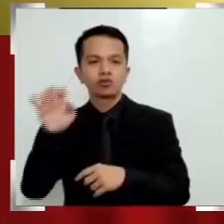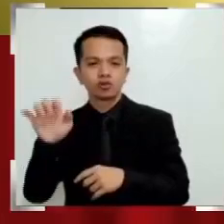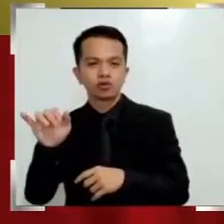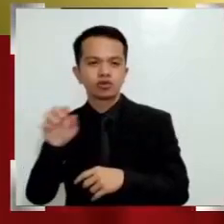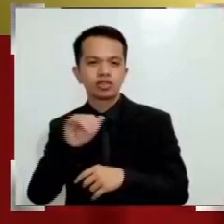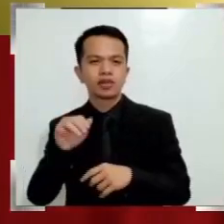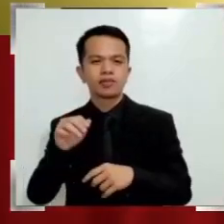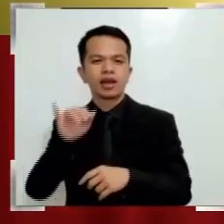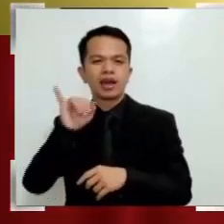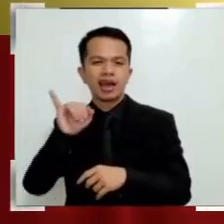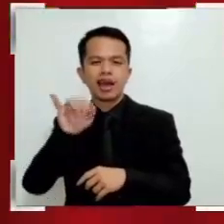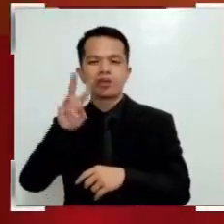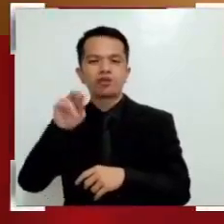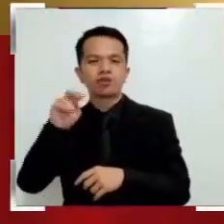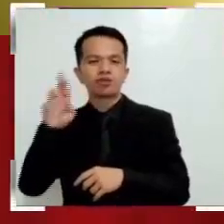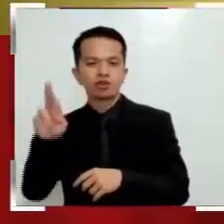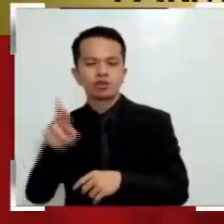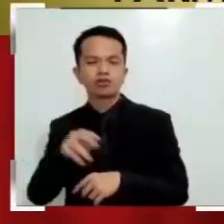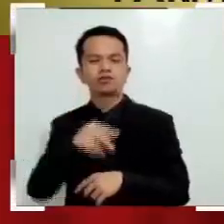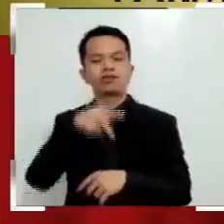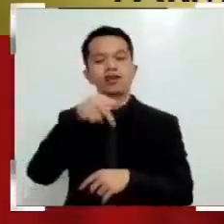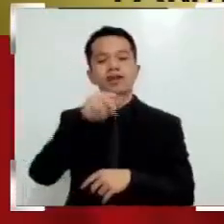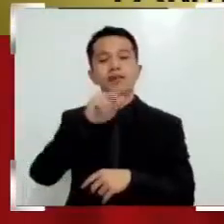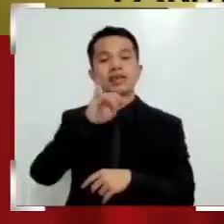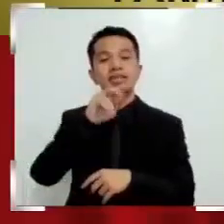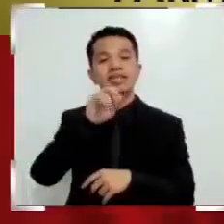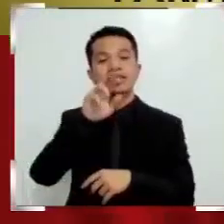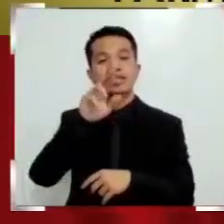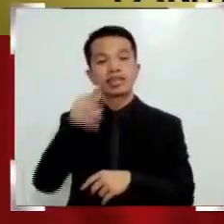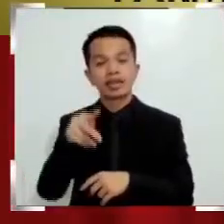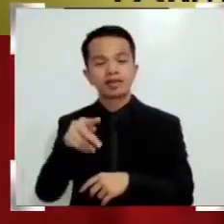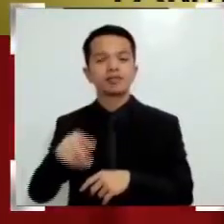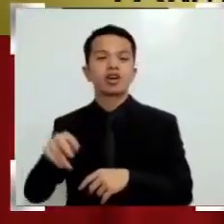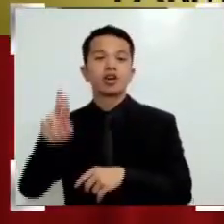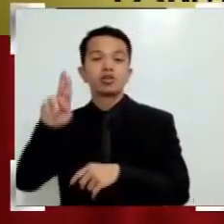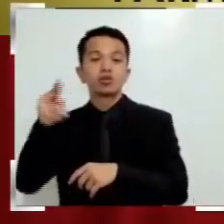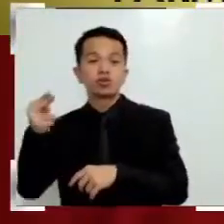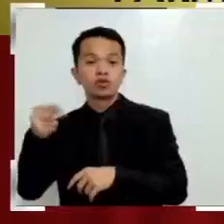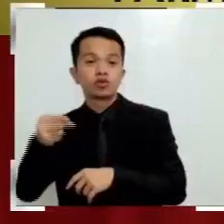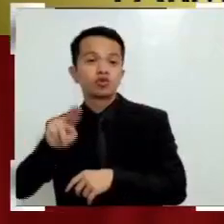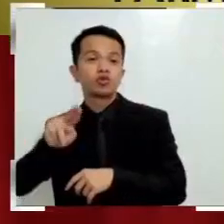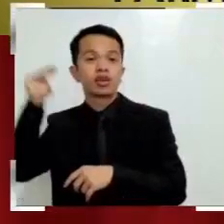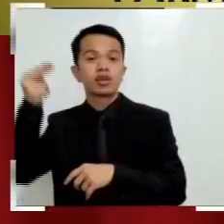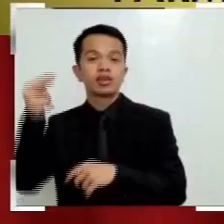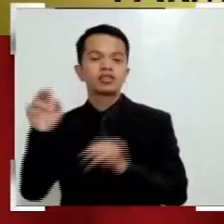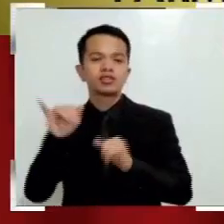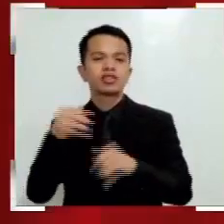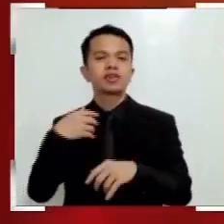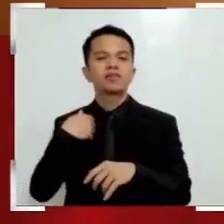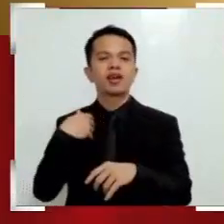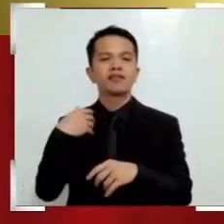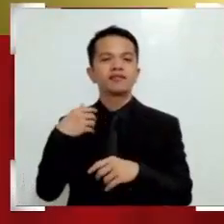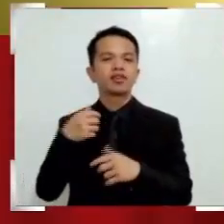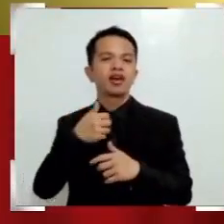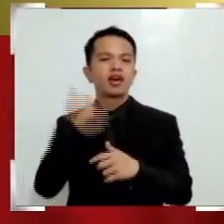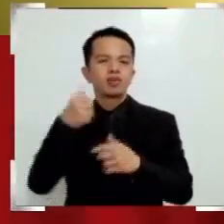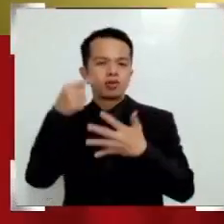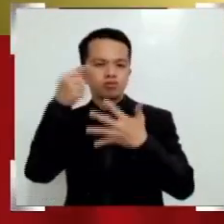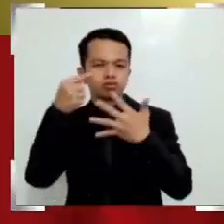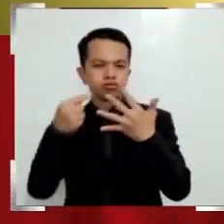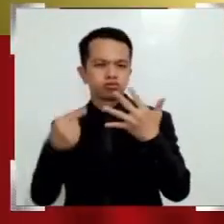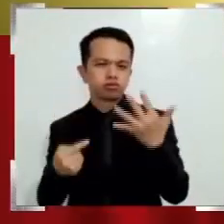Pinasarap, Pinoy MD, Unang Hirit, Daig Kayo ng Lola Ko, Farm to Table, I